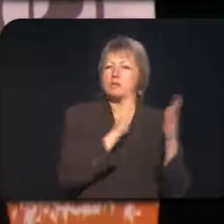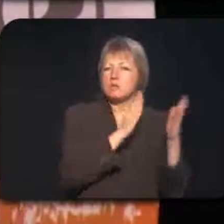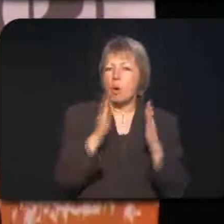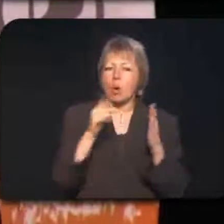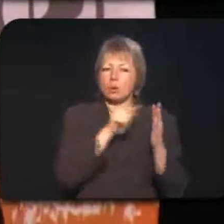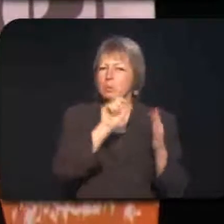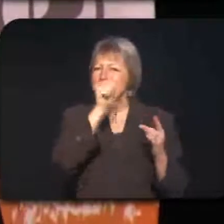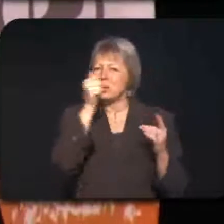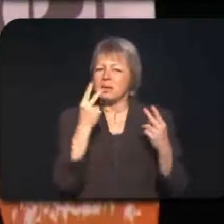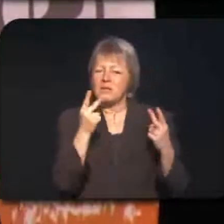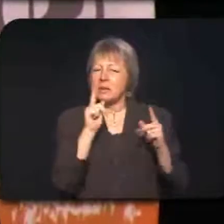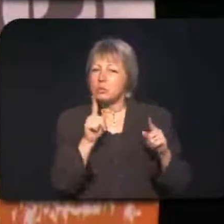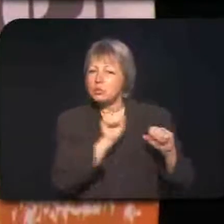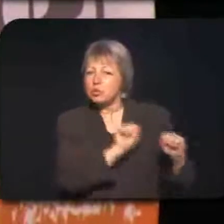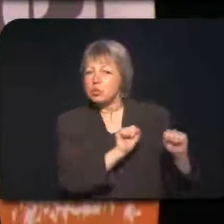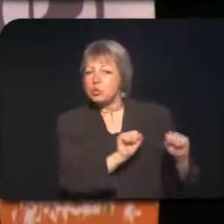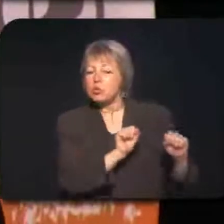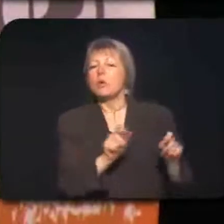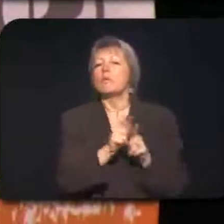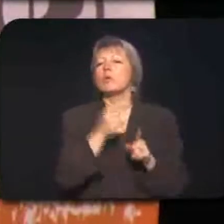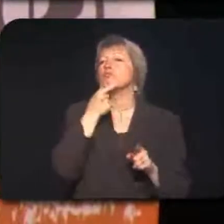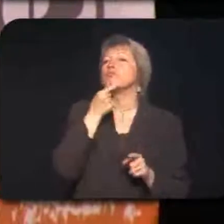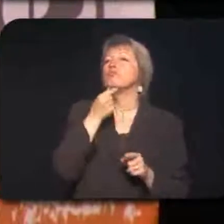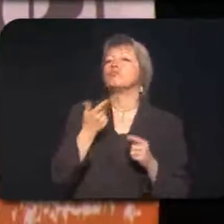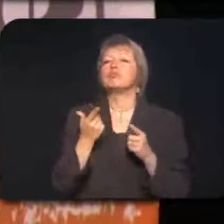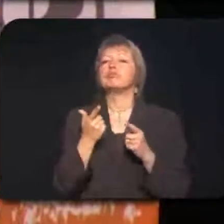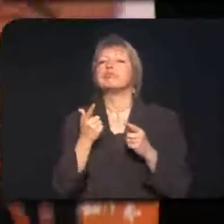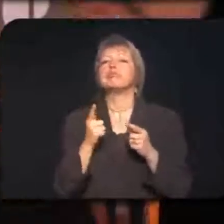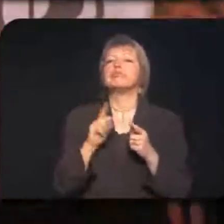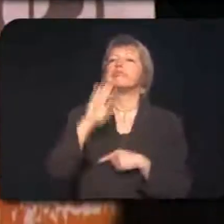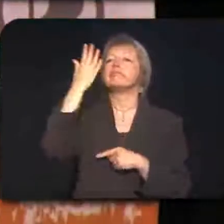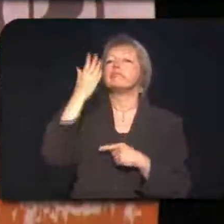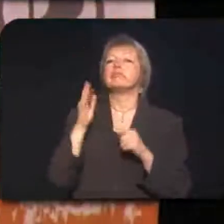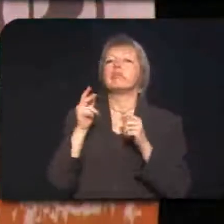im Schnelldurchlauf von der geändert werden können danke